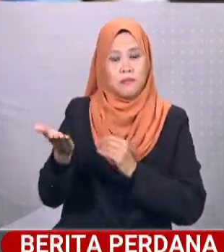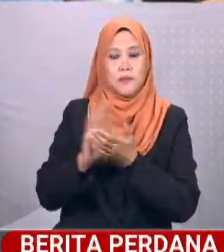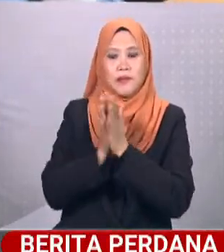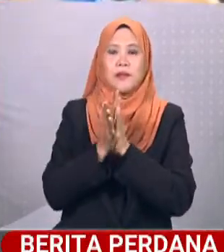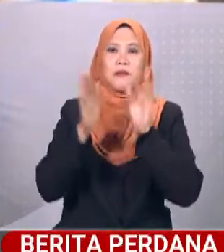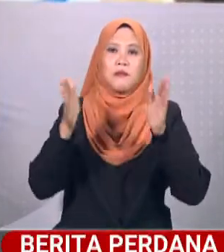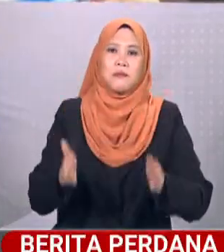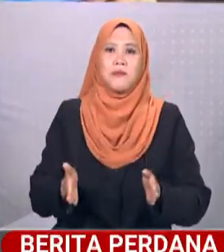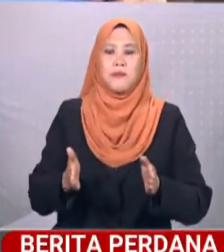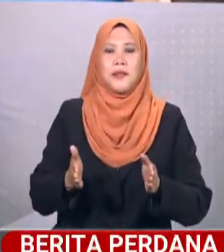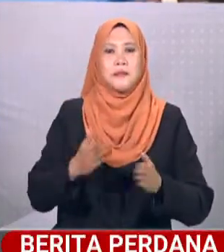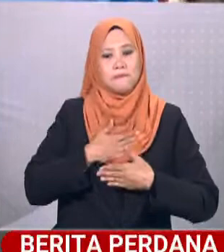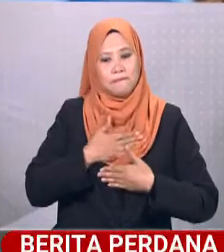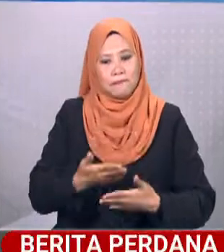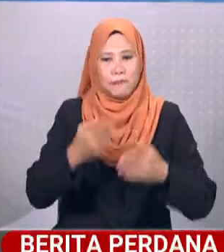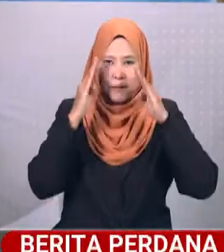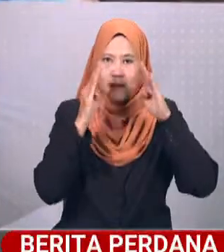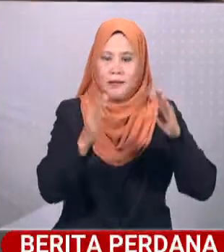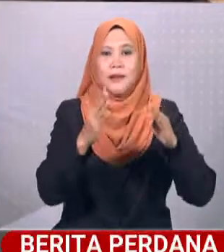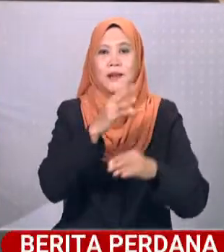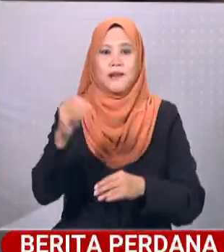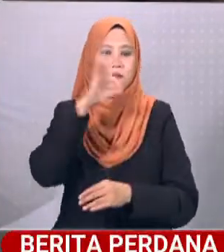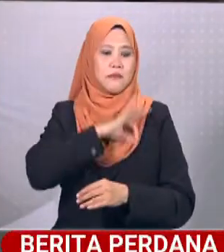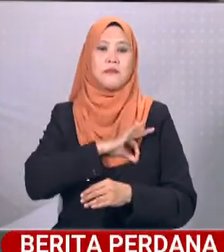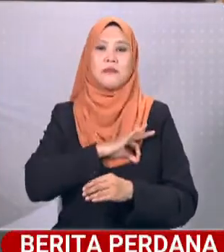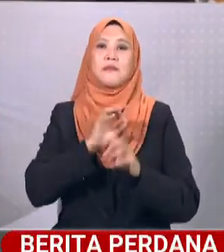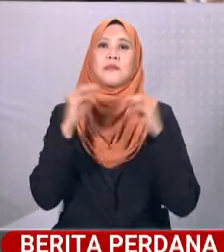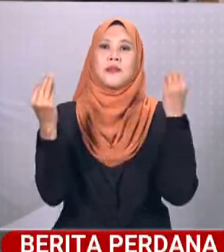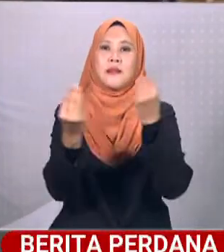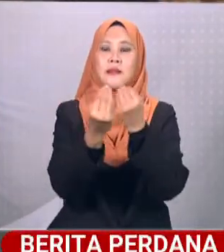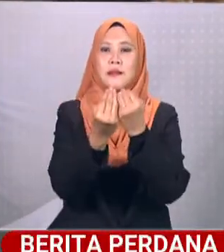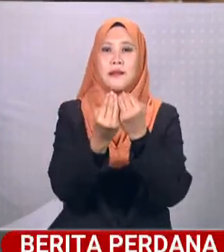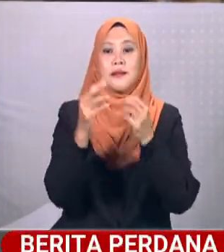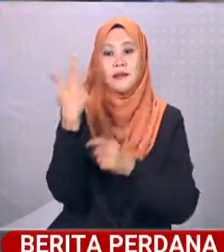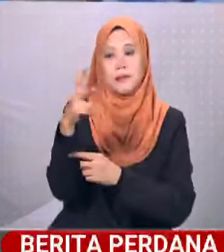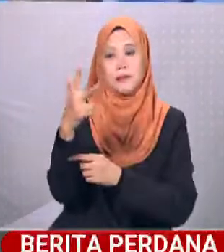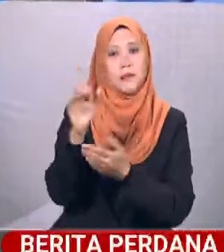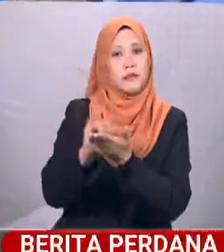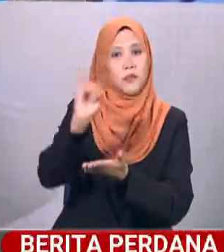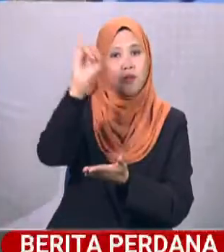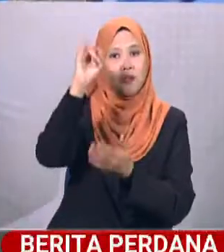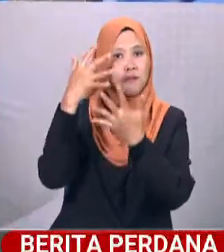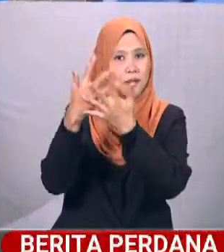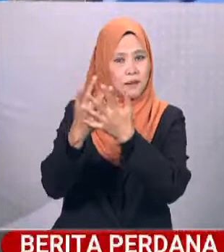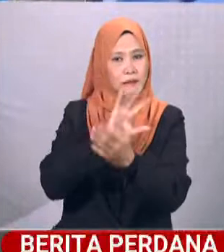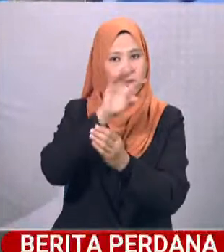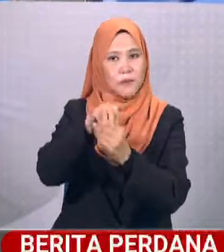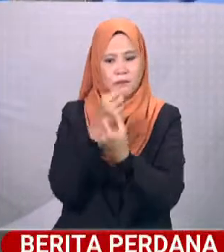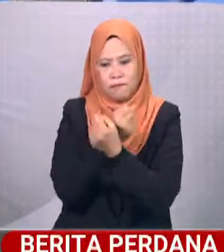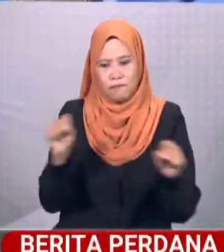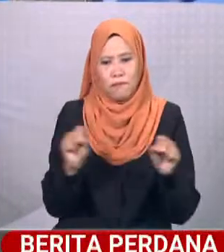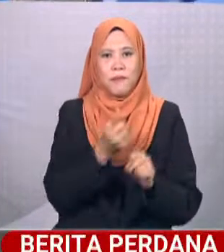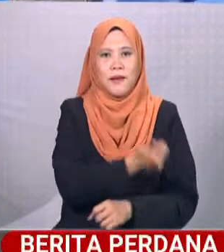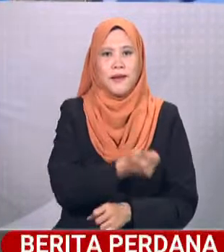warga yang prihatin serta berguna kepada masyarakat. Setakat ini, 13 institusi penjara terlibat dalam